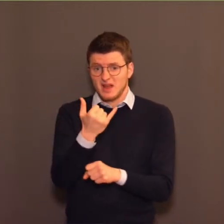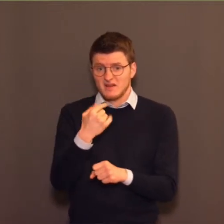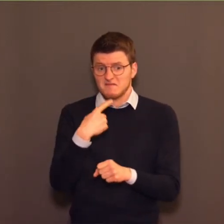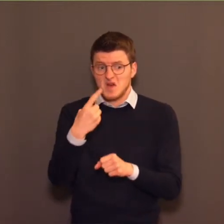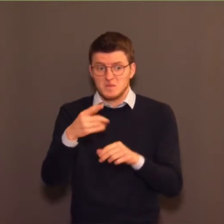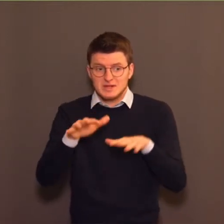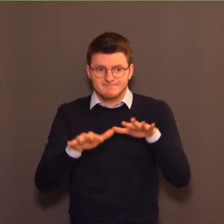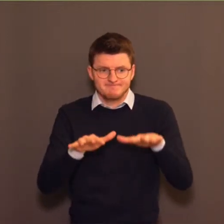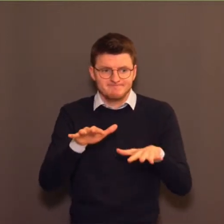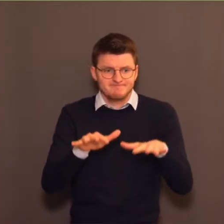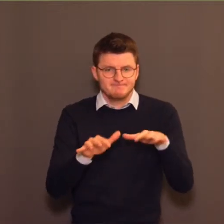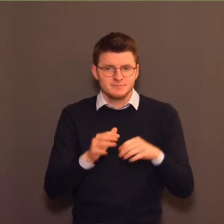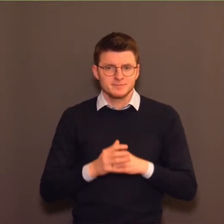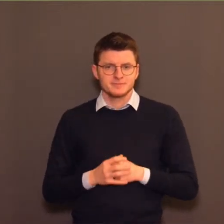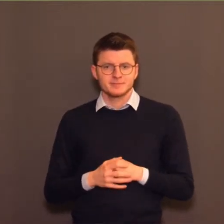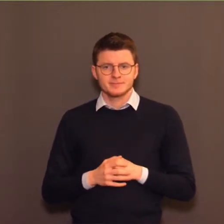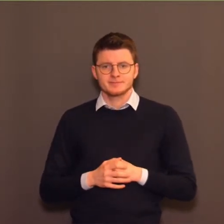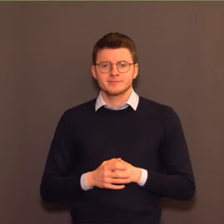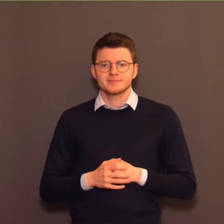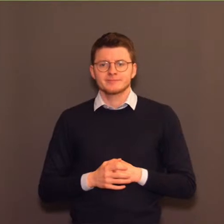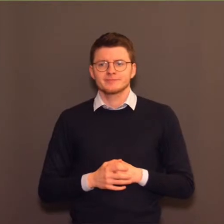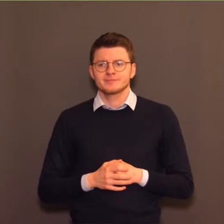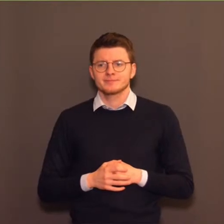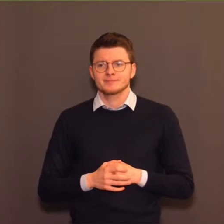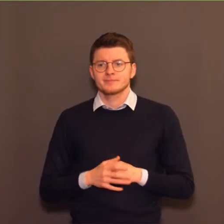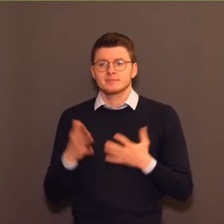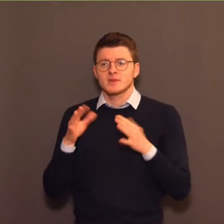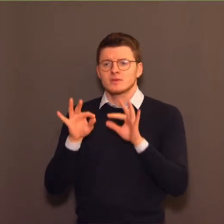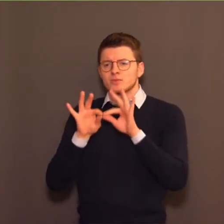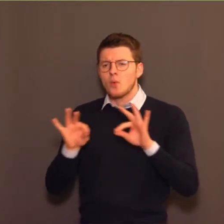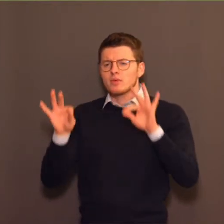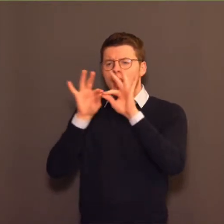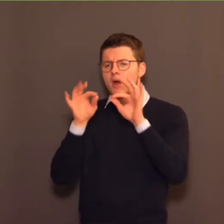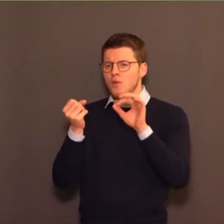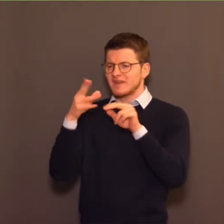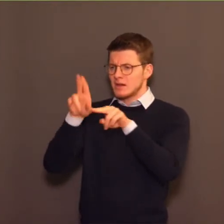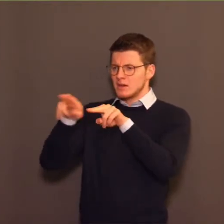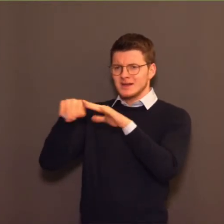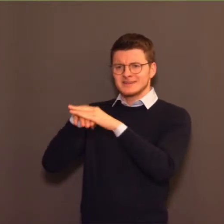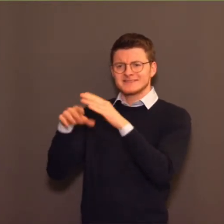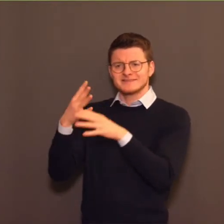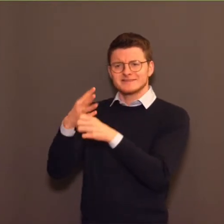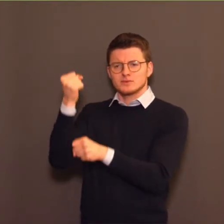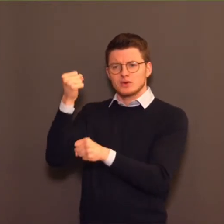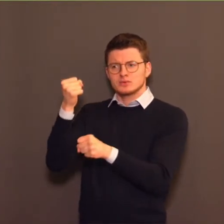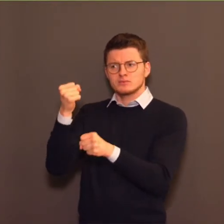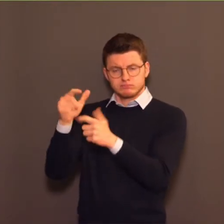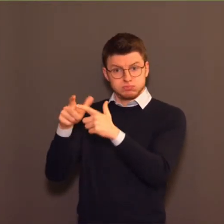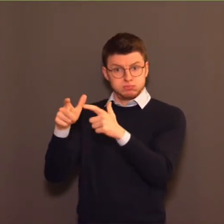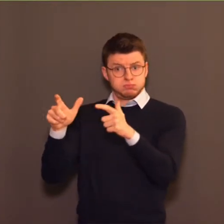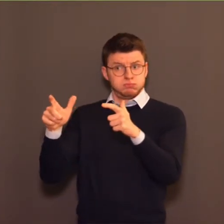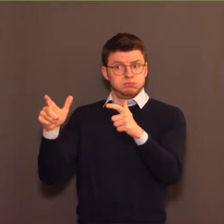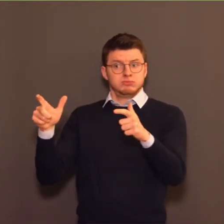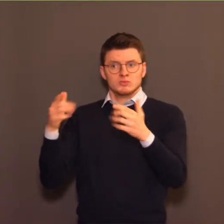De totale ziekenhuisbezetting stijgt ook verder door en bereikt nu een totaal